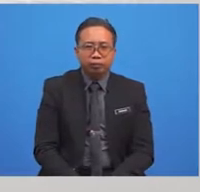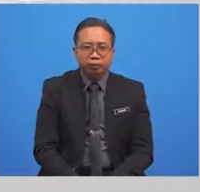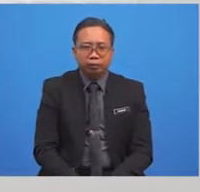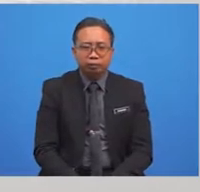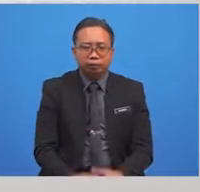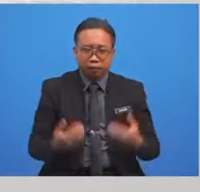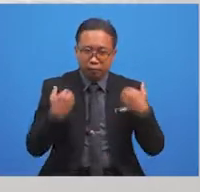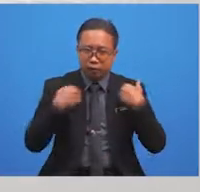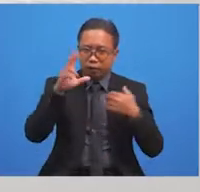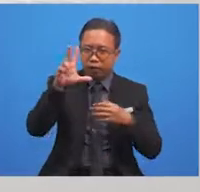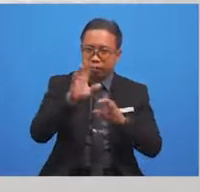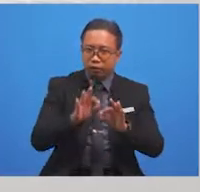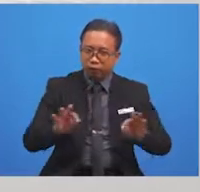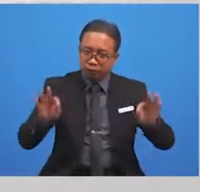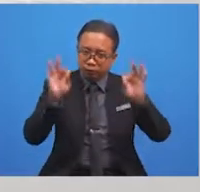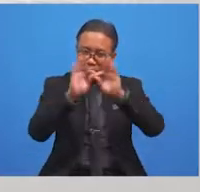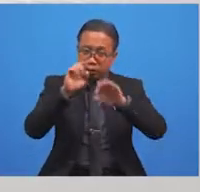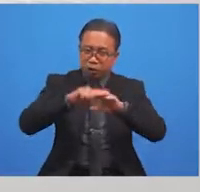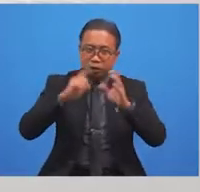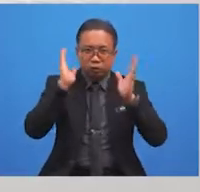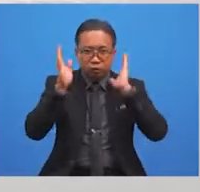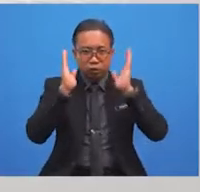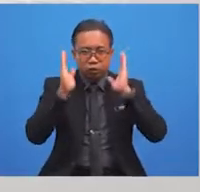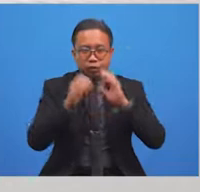Terdapat 3 kepentingan hidupan liar di Malaysia.